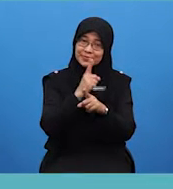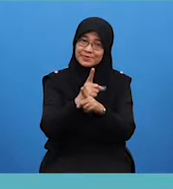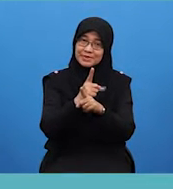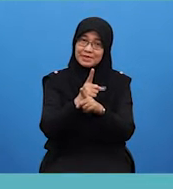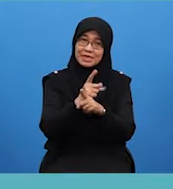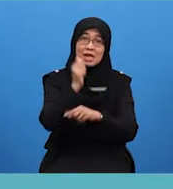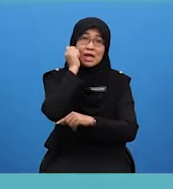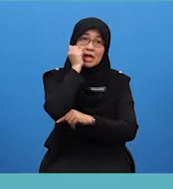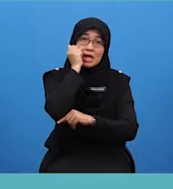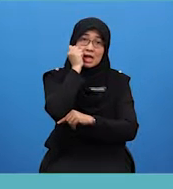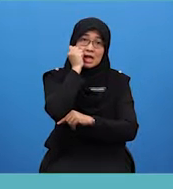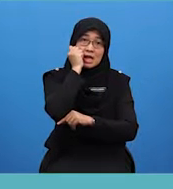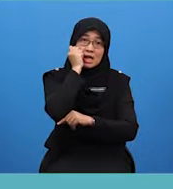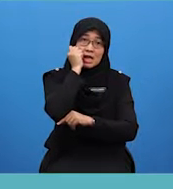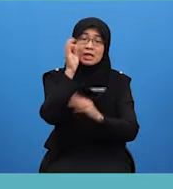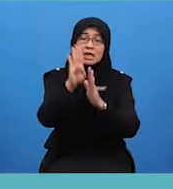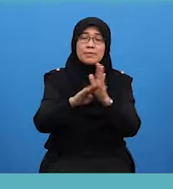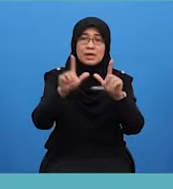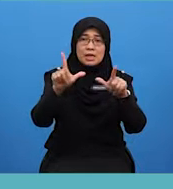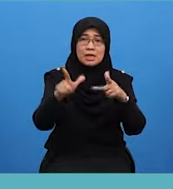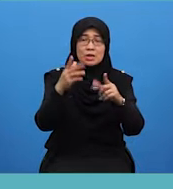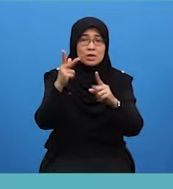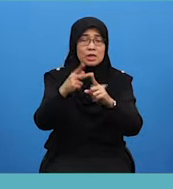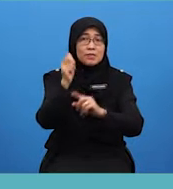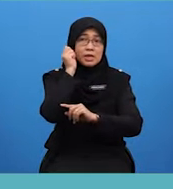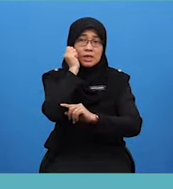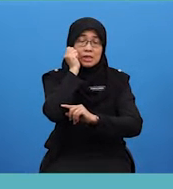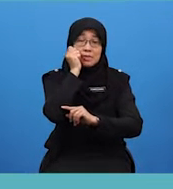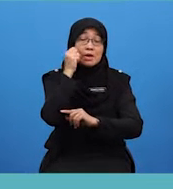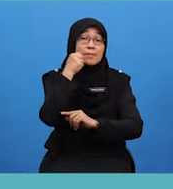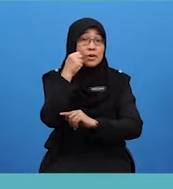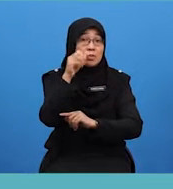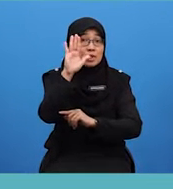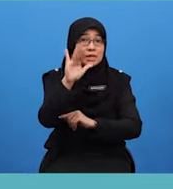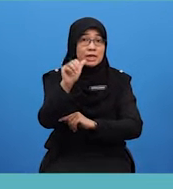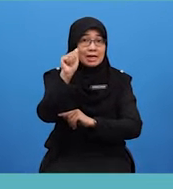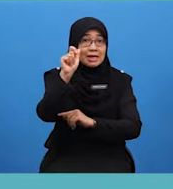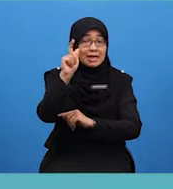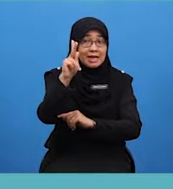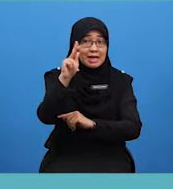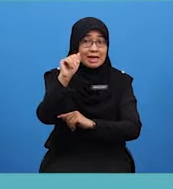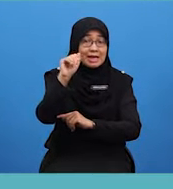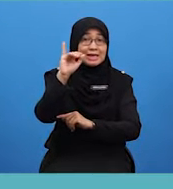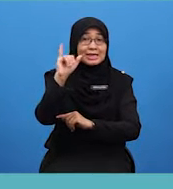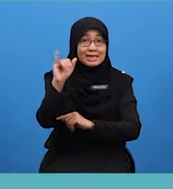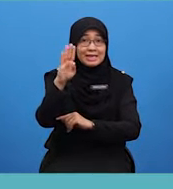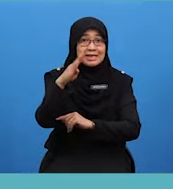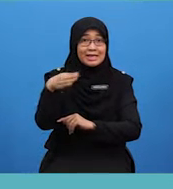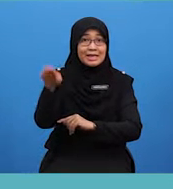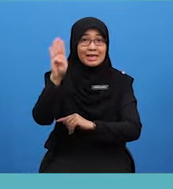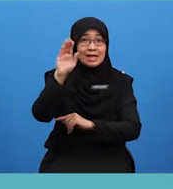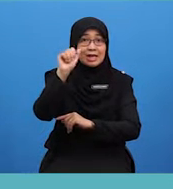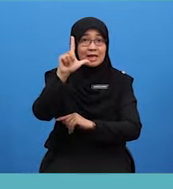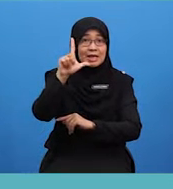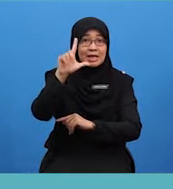Betul. Height berlaku dalam perempuan yang mengalami akil baligh dan melibatkan peluluhan dinding